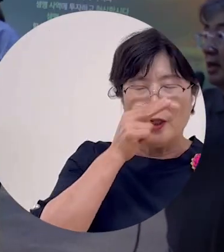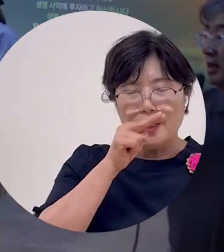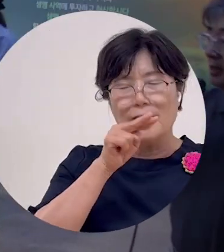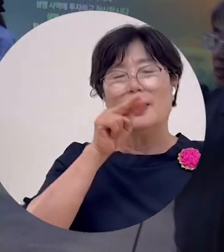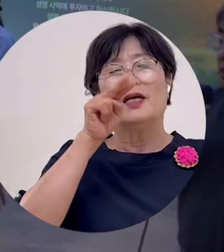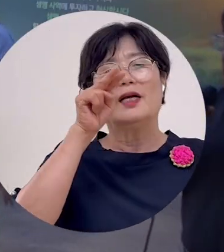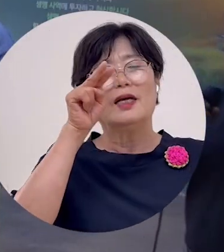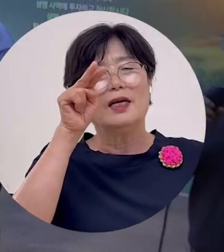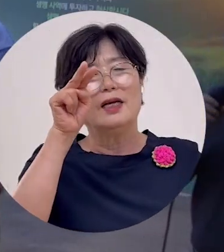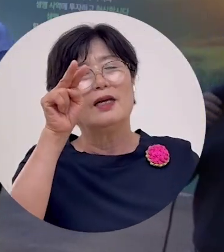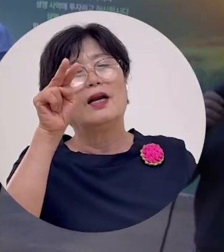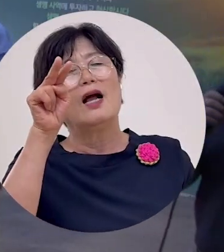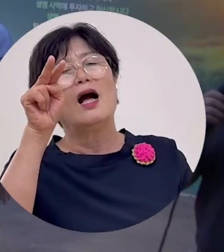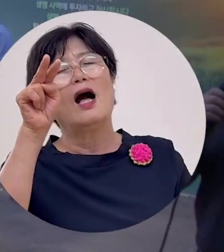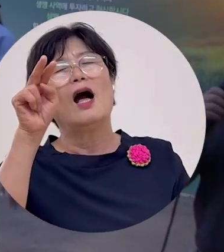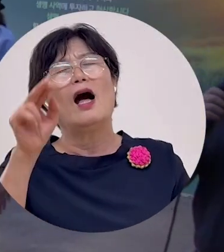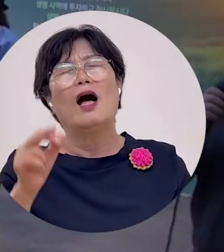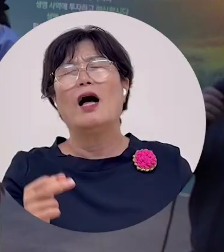눈을